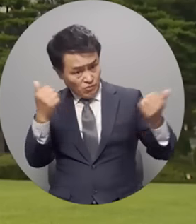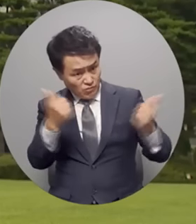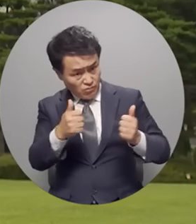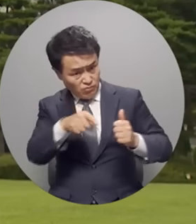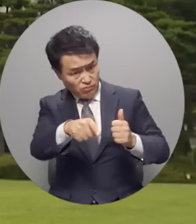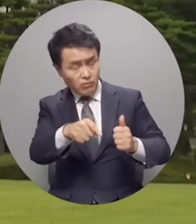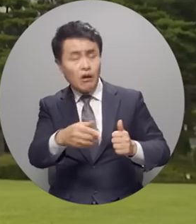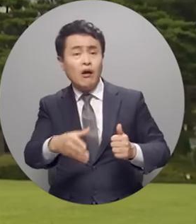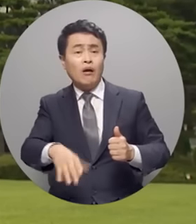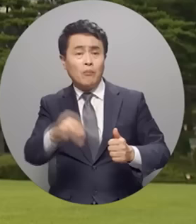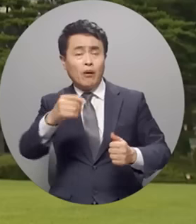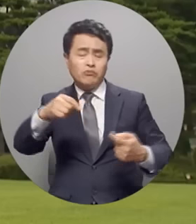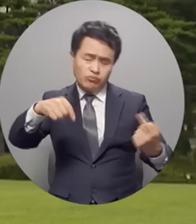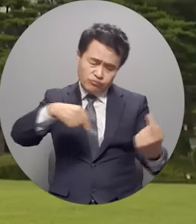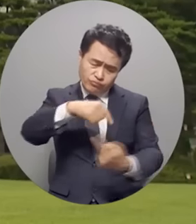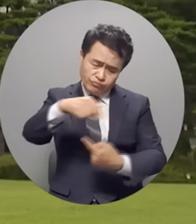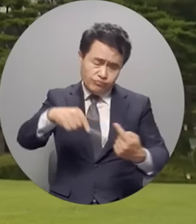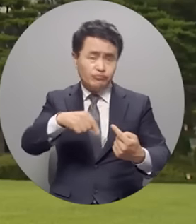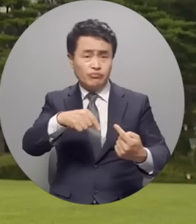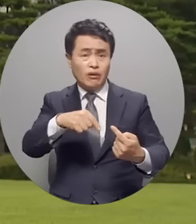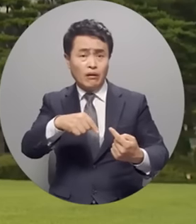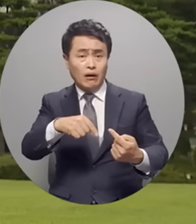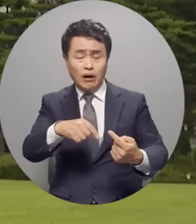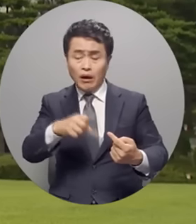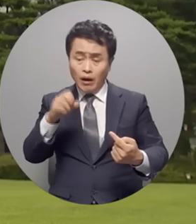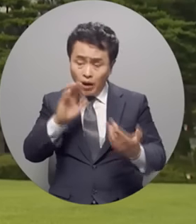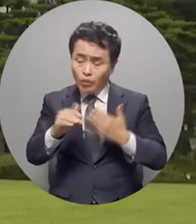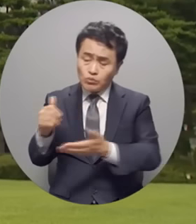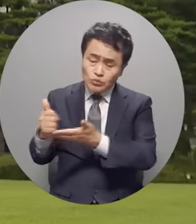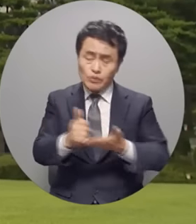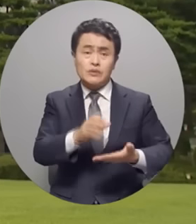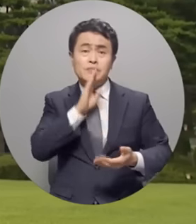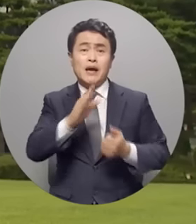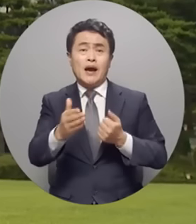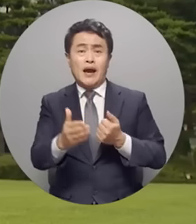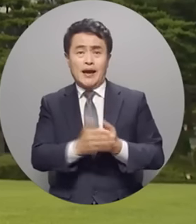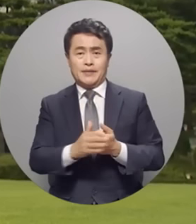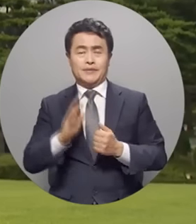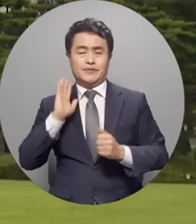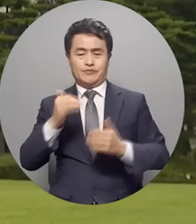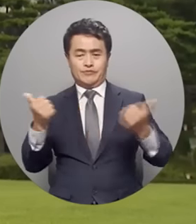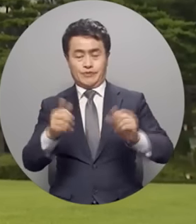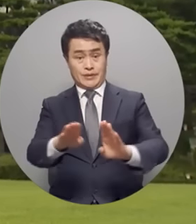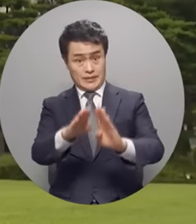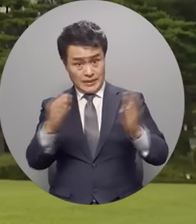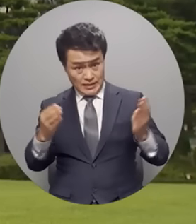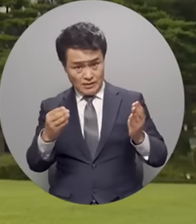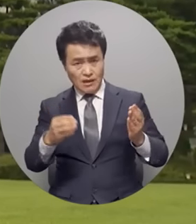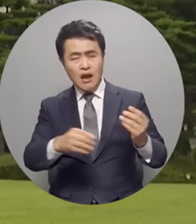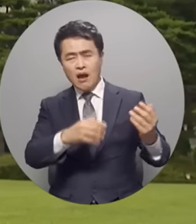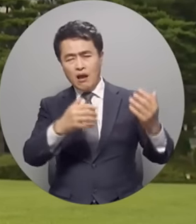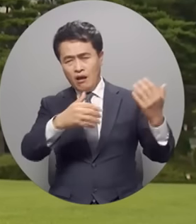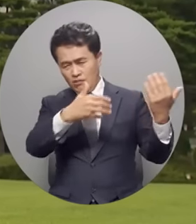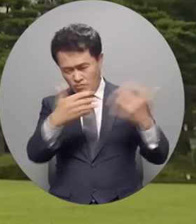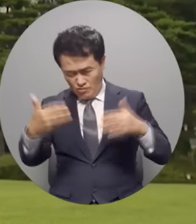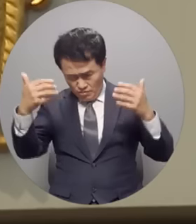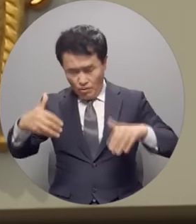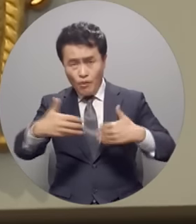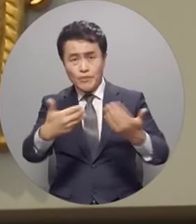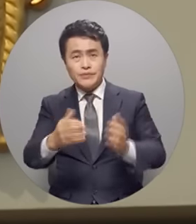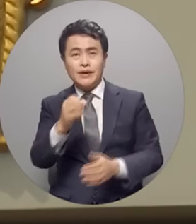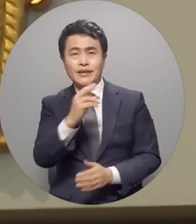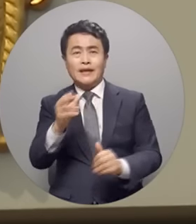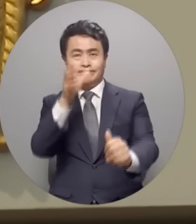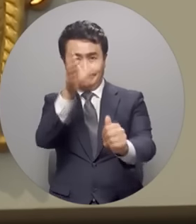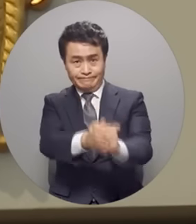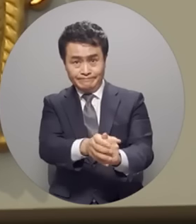정상화시키고 초대하는 것이 맞다며 대통령의 개원식 불참 원인은 전적으로 야당에 있다고 비판했습니다